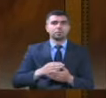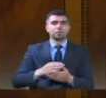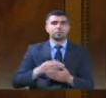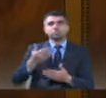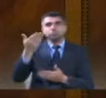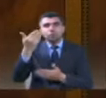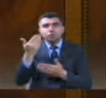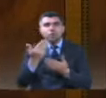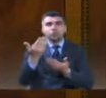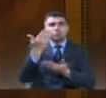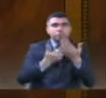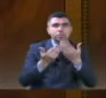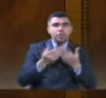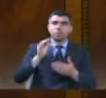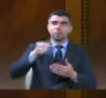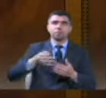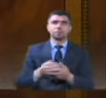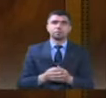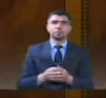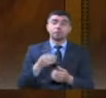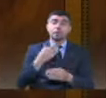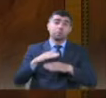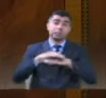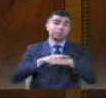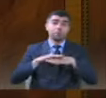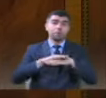معقول، لكن شي مرات سمحوا لي